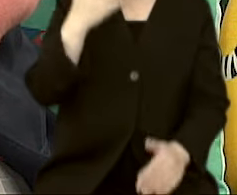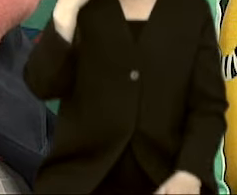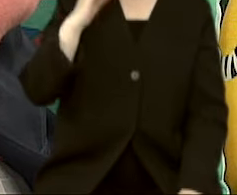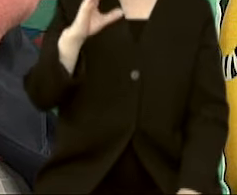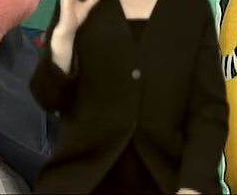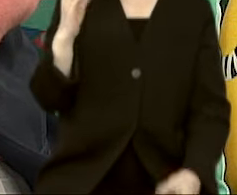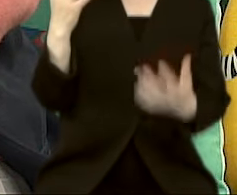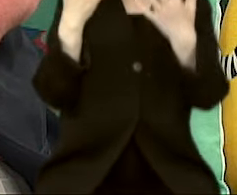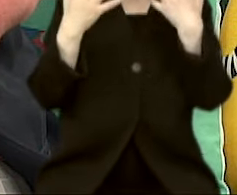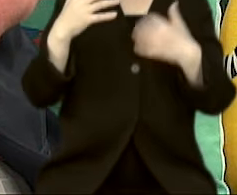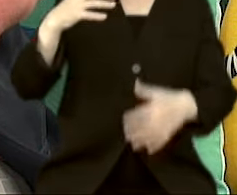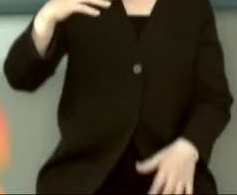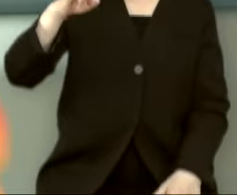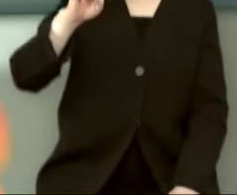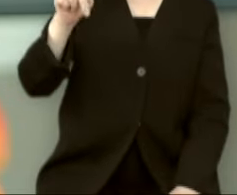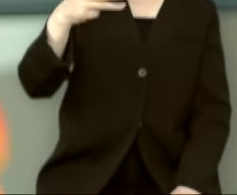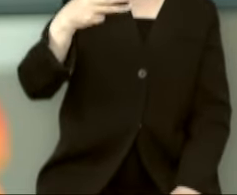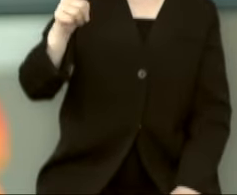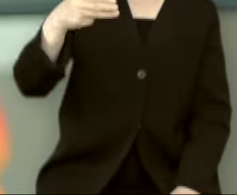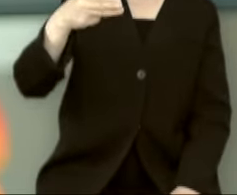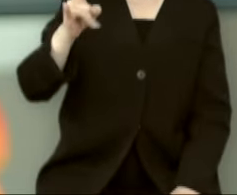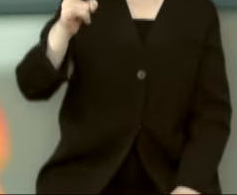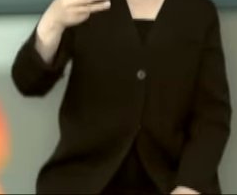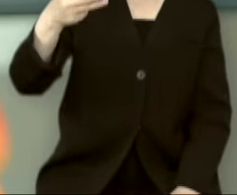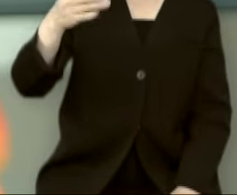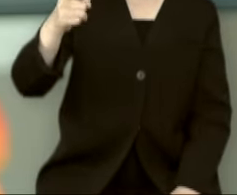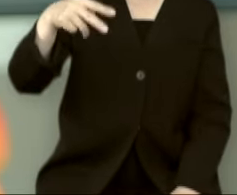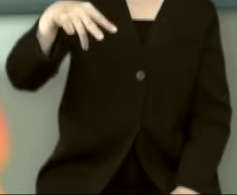우리 캘카타 도시에서 나오는. 아,